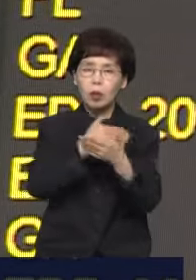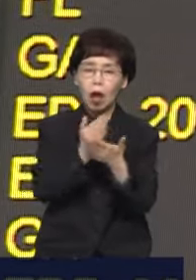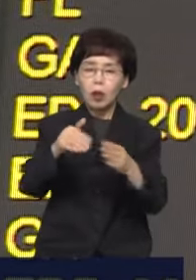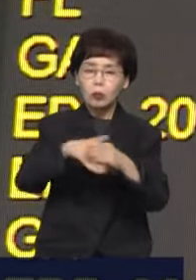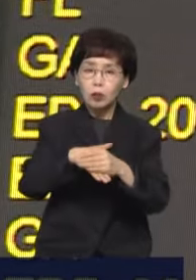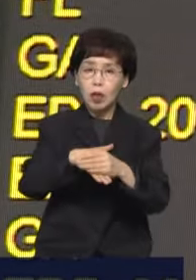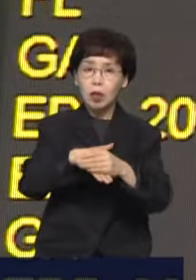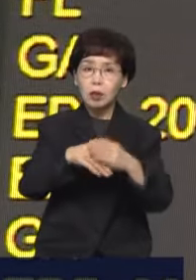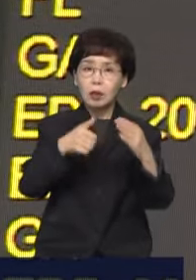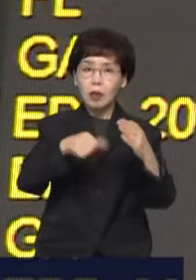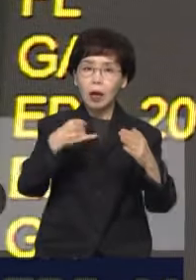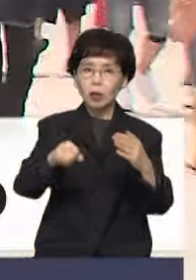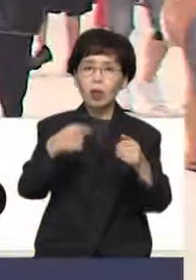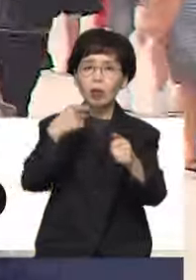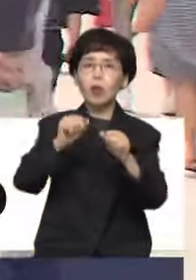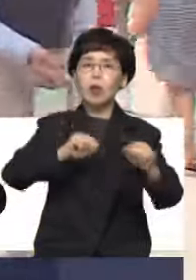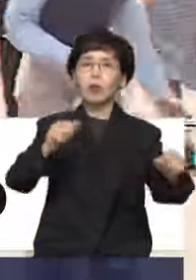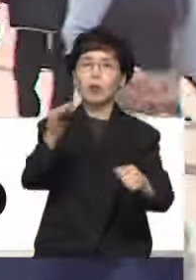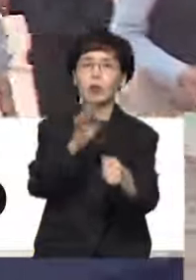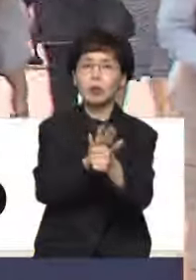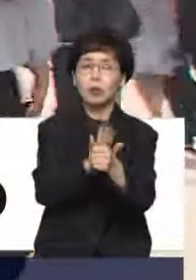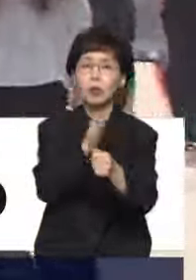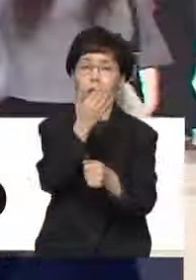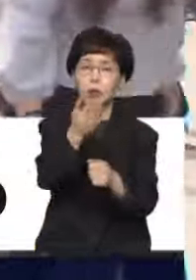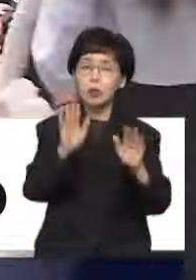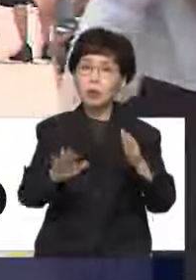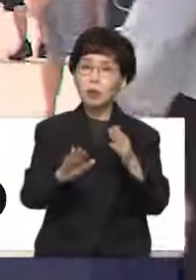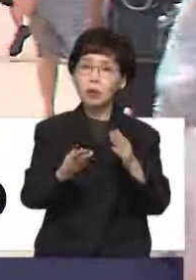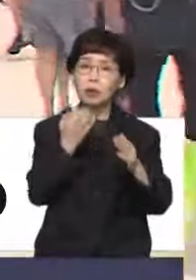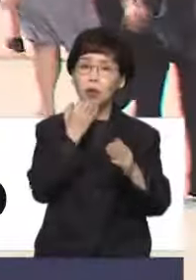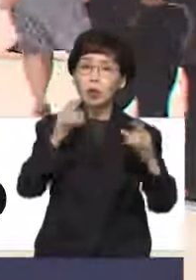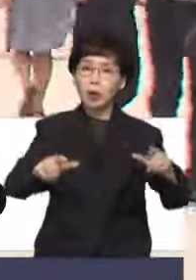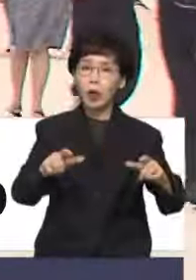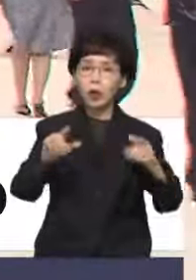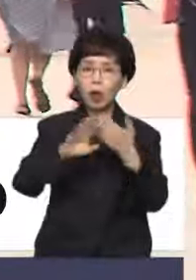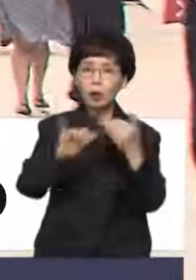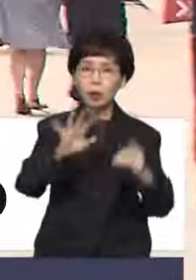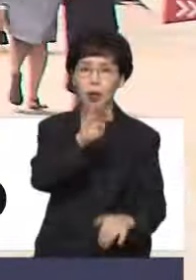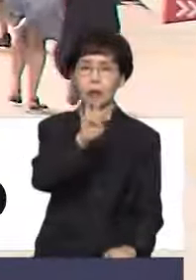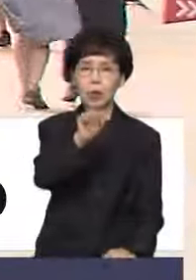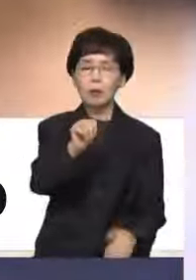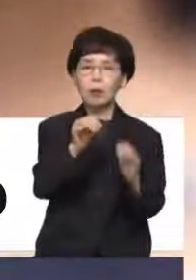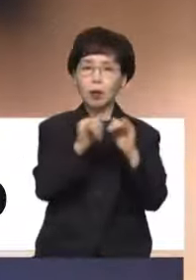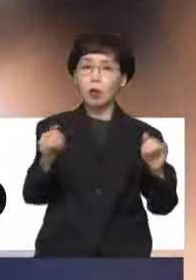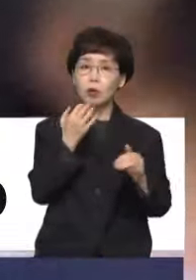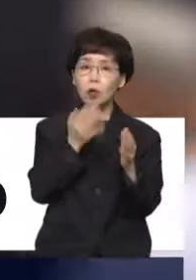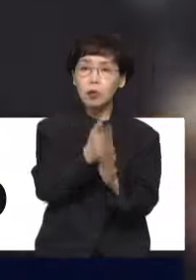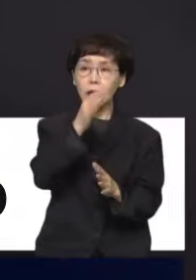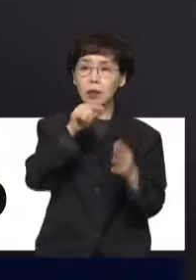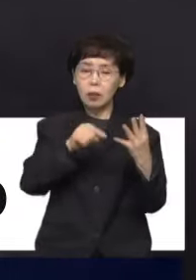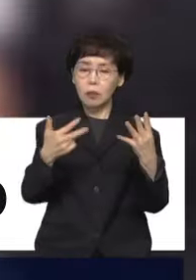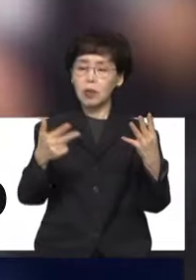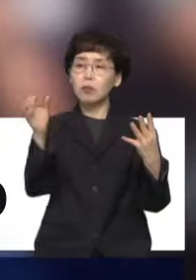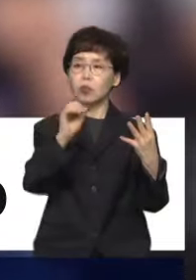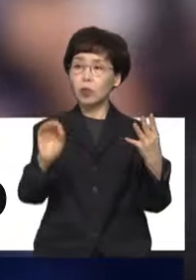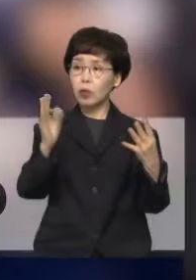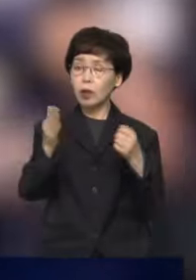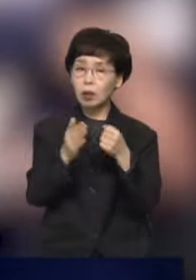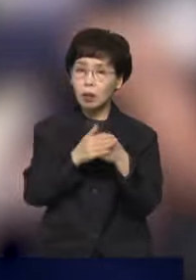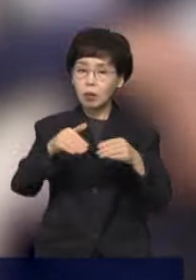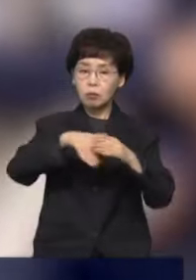지원합니다. 현재 서울에 거주하는 외국인 주민은 약 44만 명으로 서울시 인구의 4.7%에 달하는 만큼